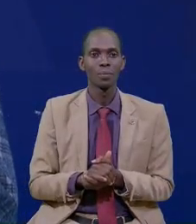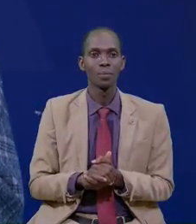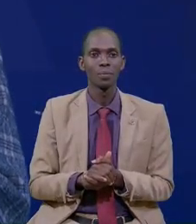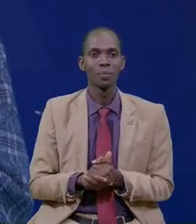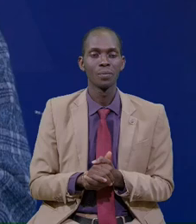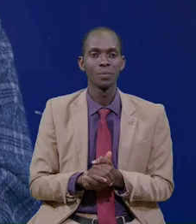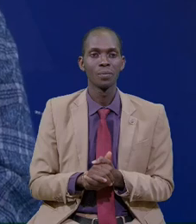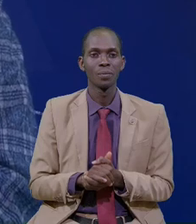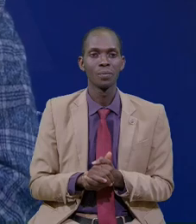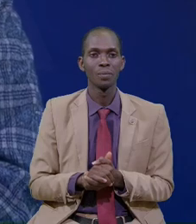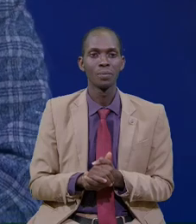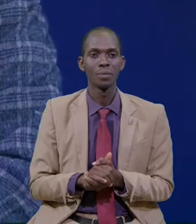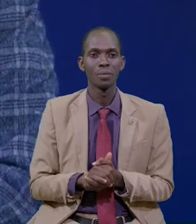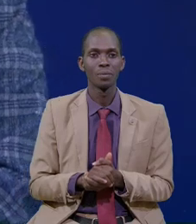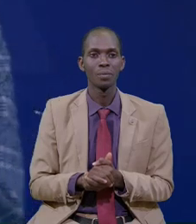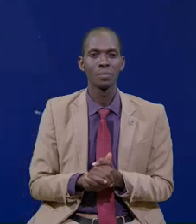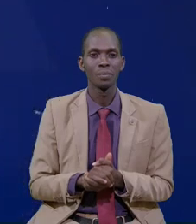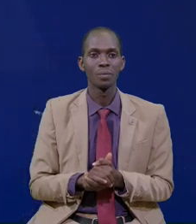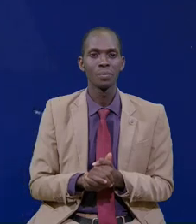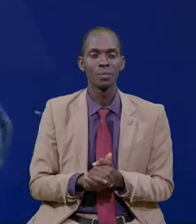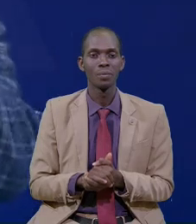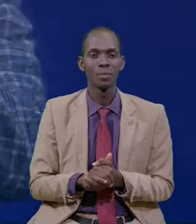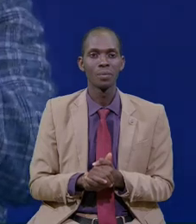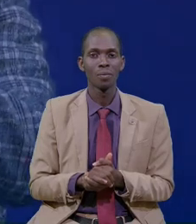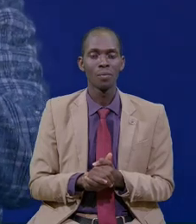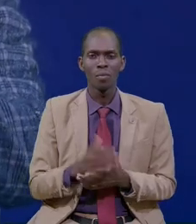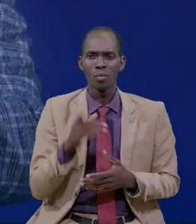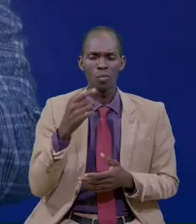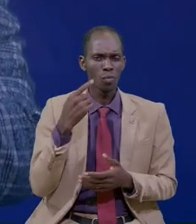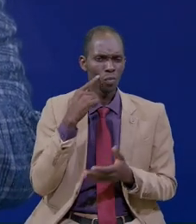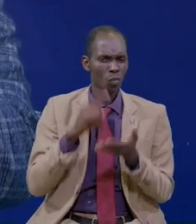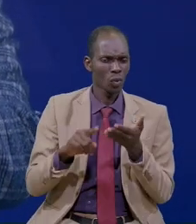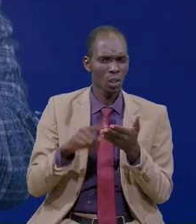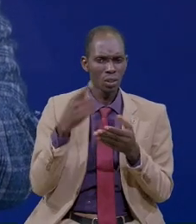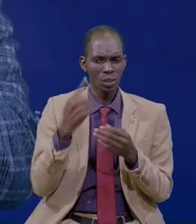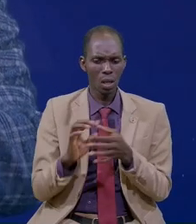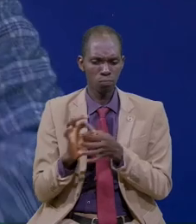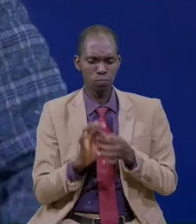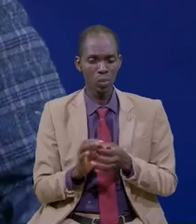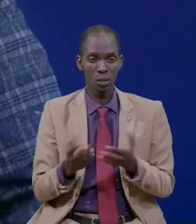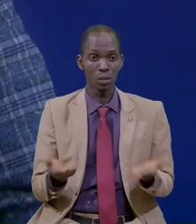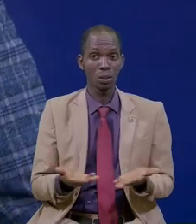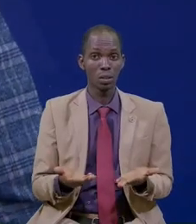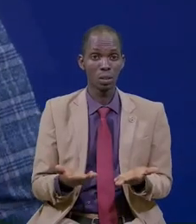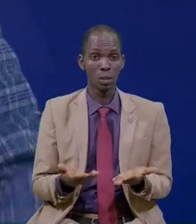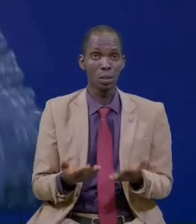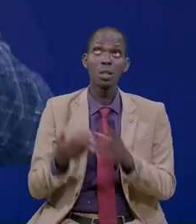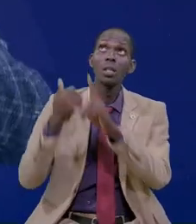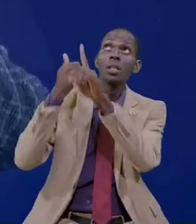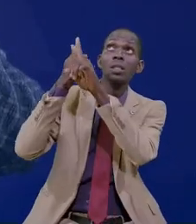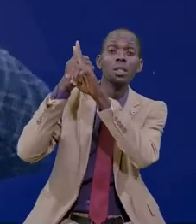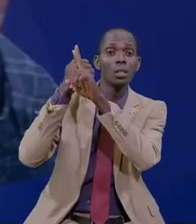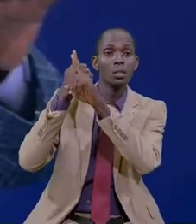prophète, il a pris nos infirmités et il s'est chargé de nos maladies. Et voyez les deux choses ensemble encore. Himself